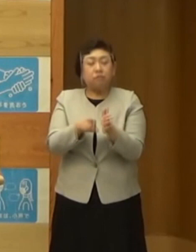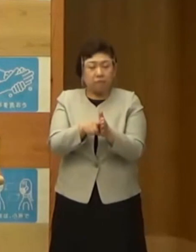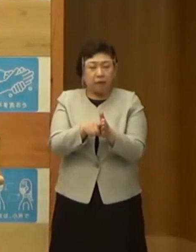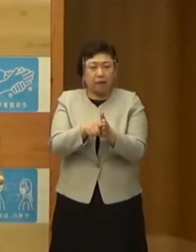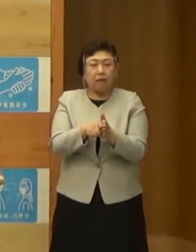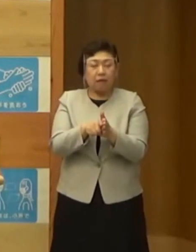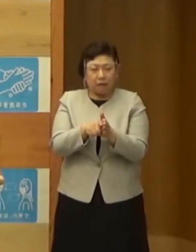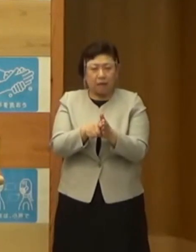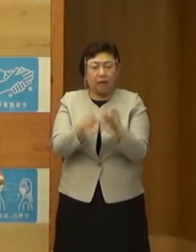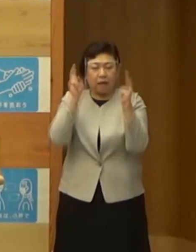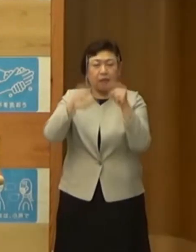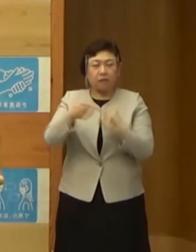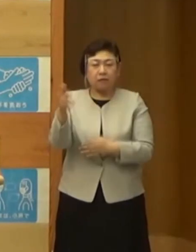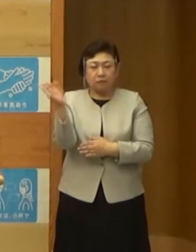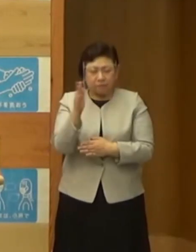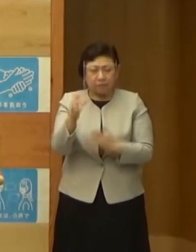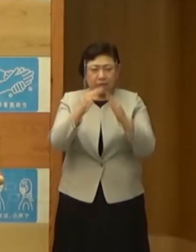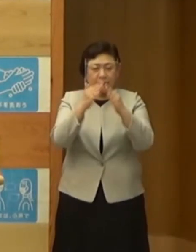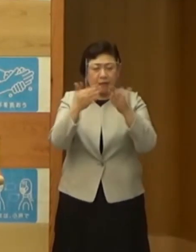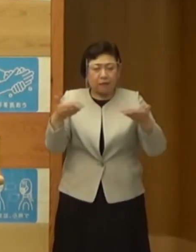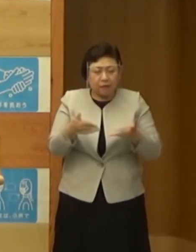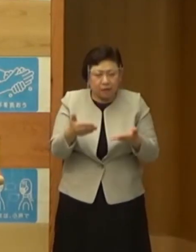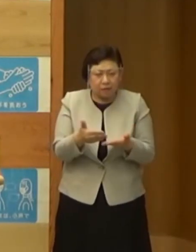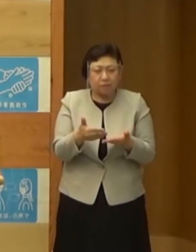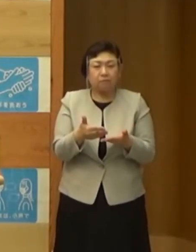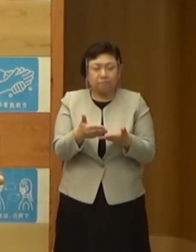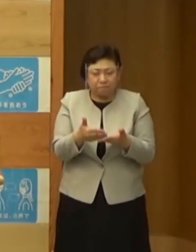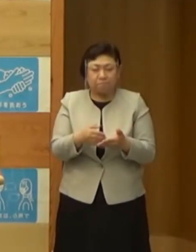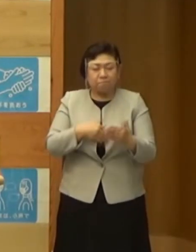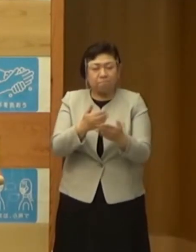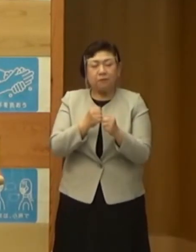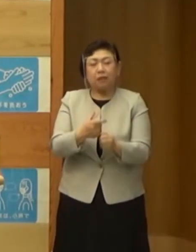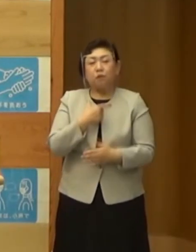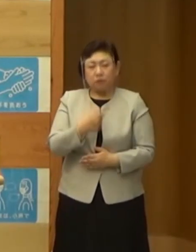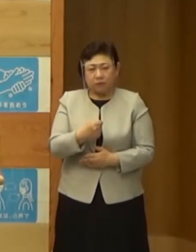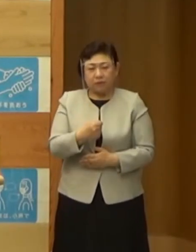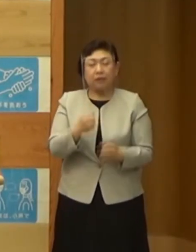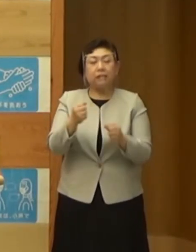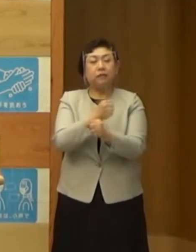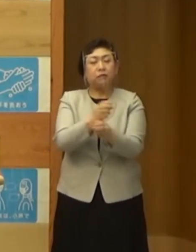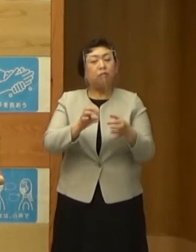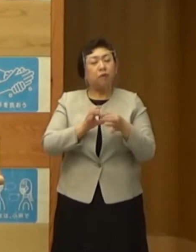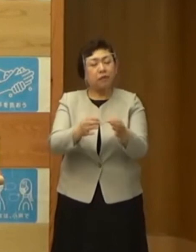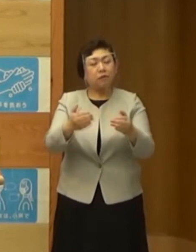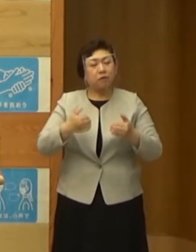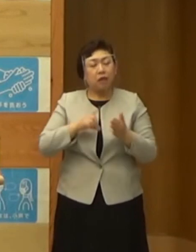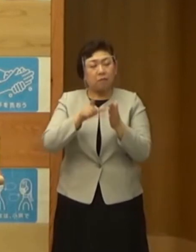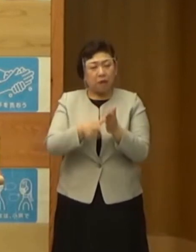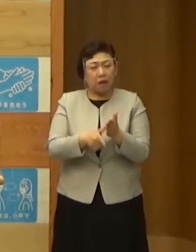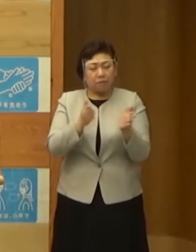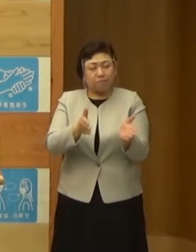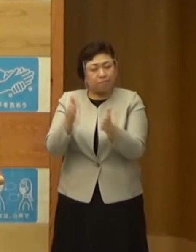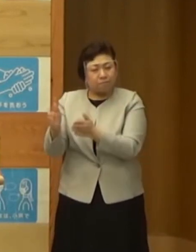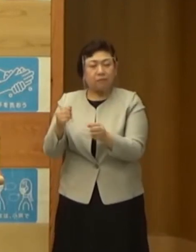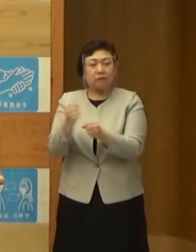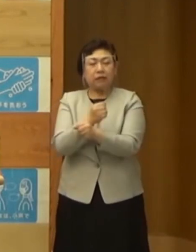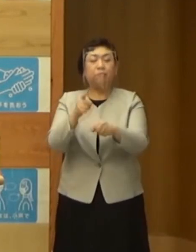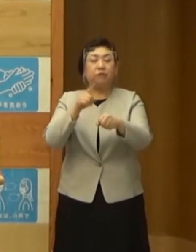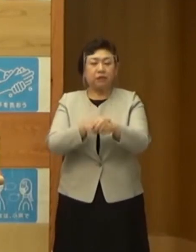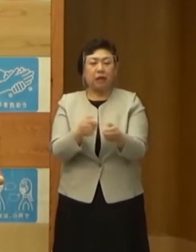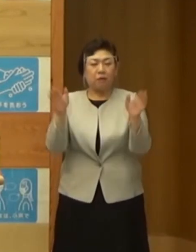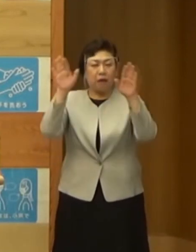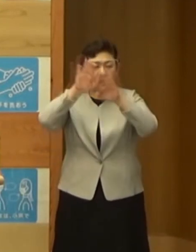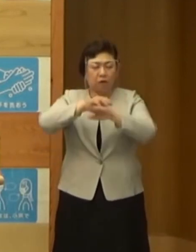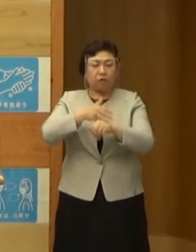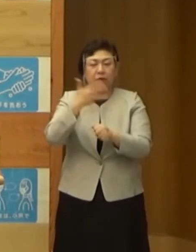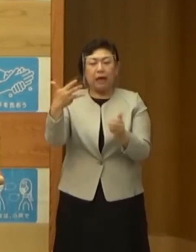レワークなどの徹底をお願いいたします。また事業の継続に必要な場合を除き勤務時間は夜8